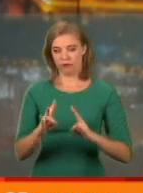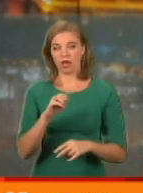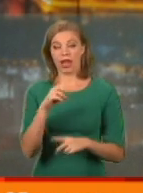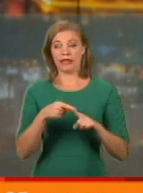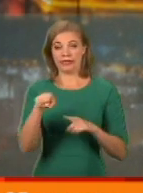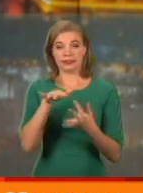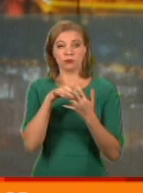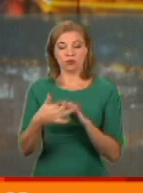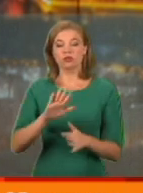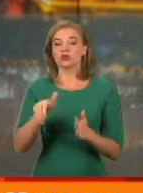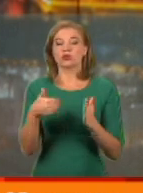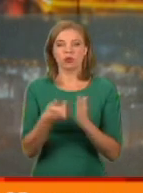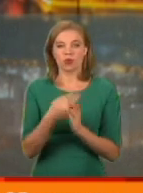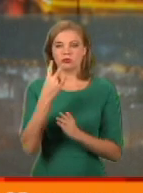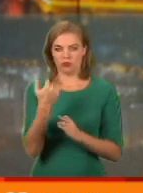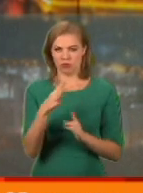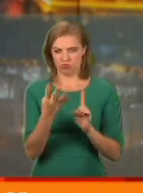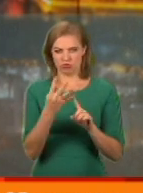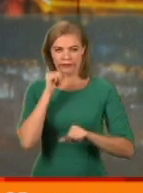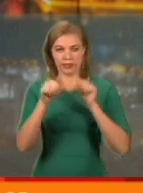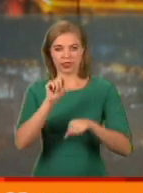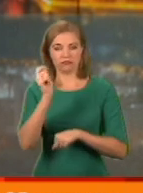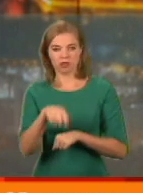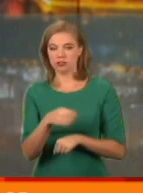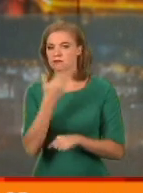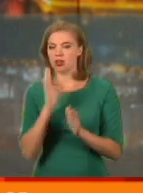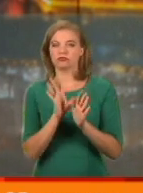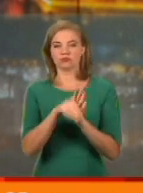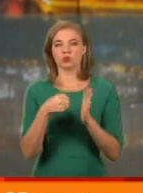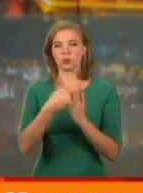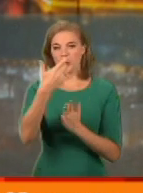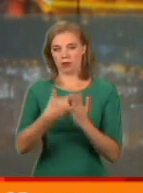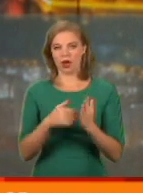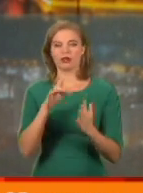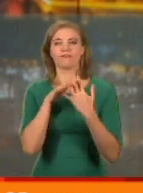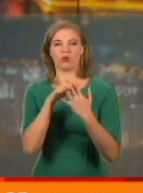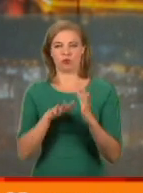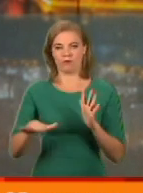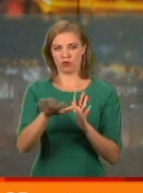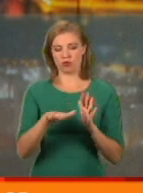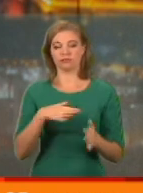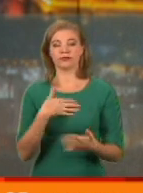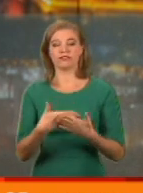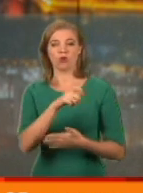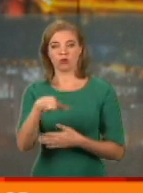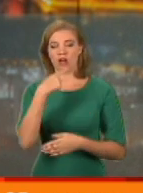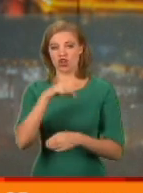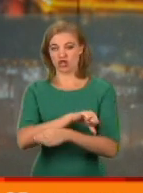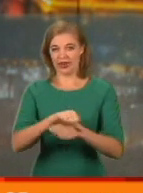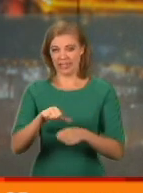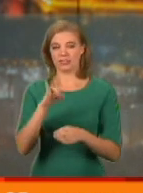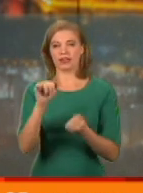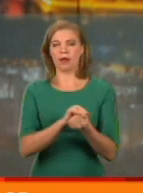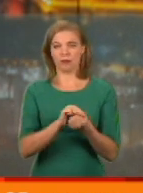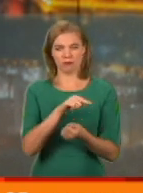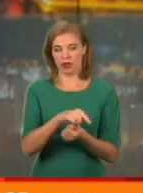Втім, ці поселення й досі на четвертому році війни не додані до переліку фронтової зони. Волонтери кажуть, лінія розмежування на